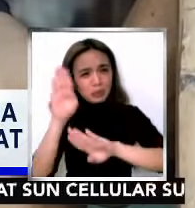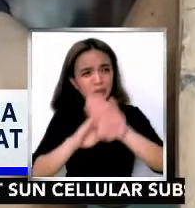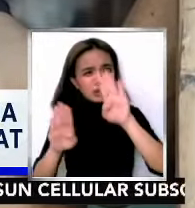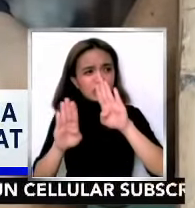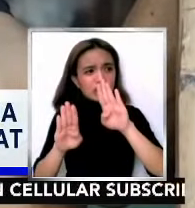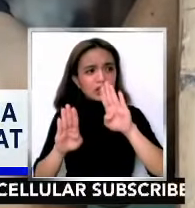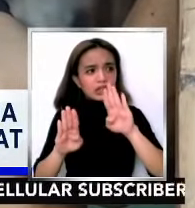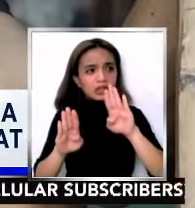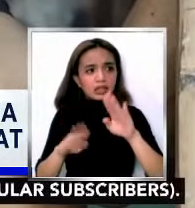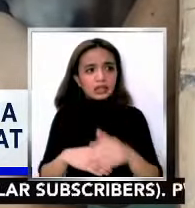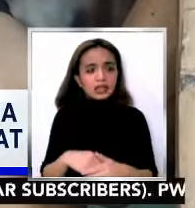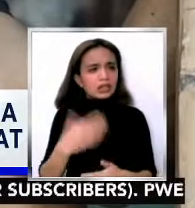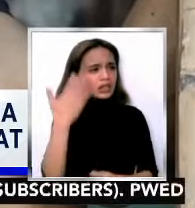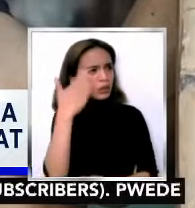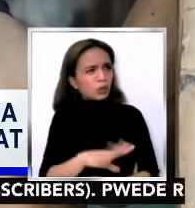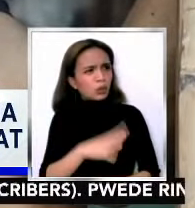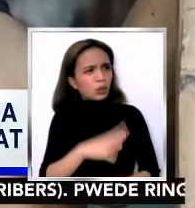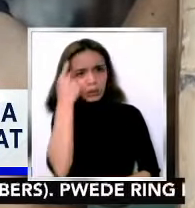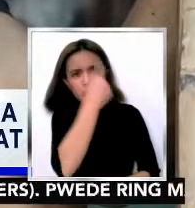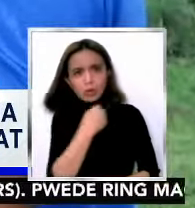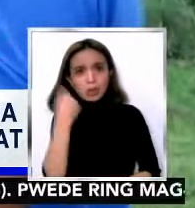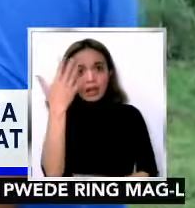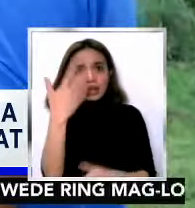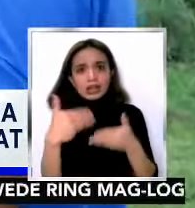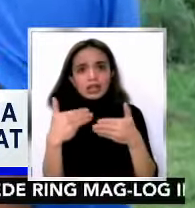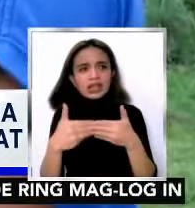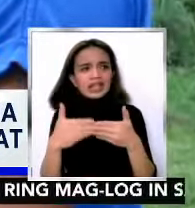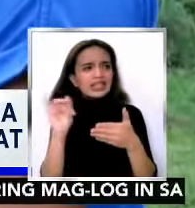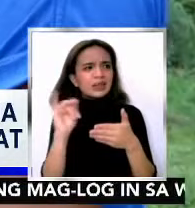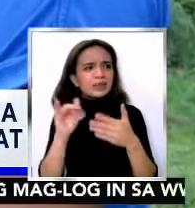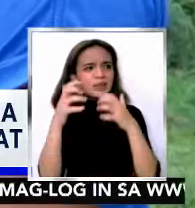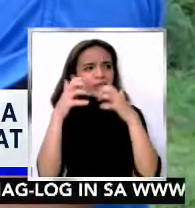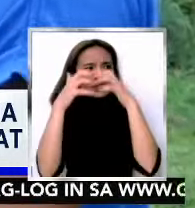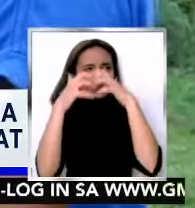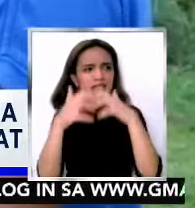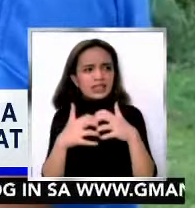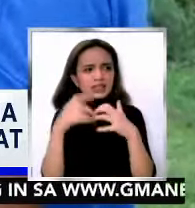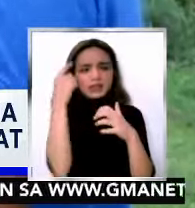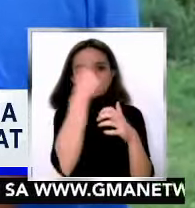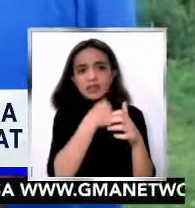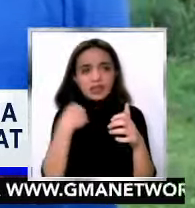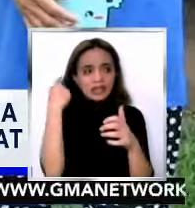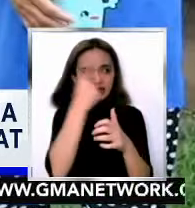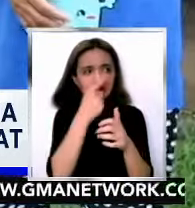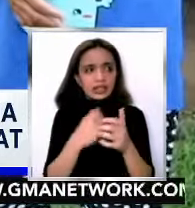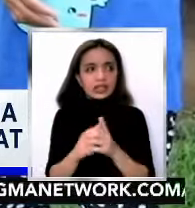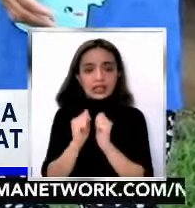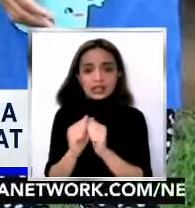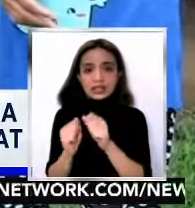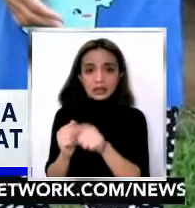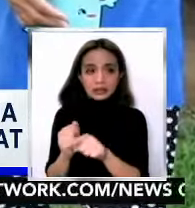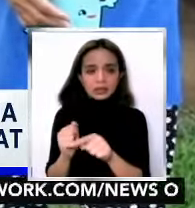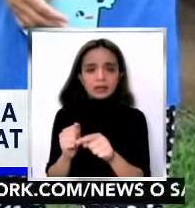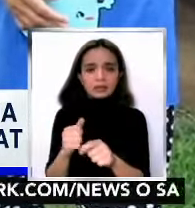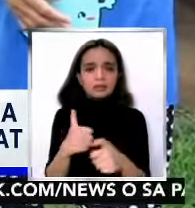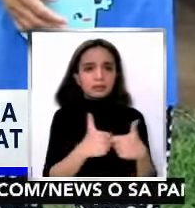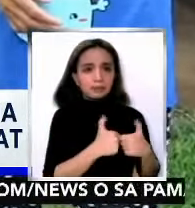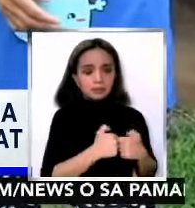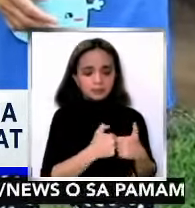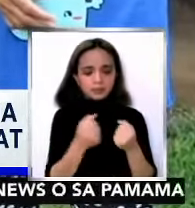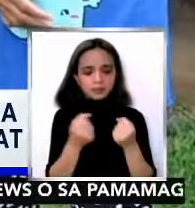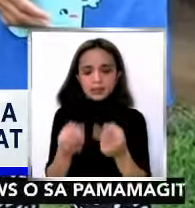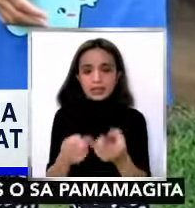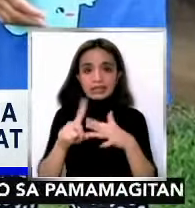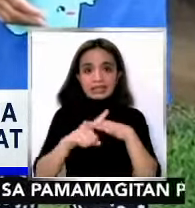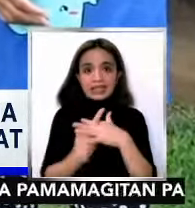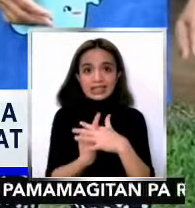makilala dahil mistulang naaagnas ang kanyang mukha. Ayon sa kinakasama ni Guillermo na si Edna, nagsimula lang ito sa tagyawat